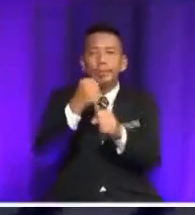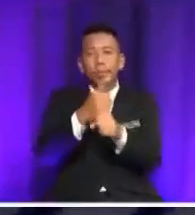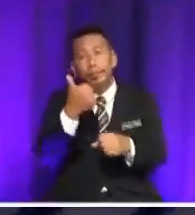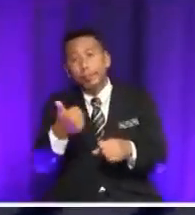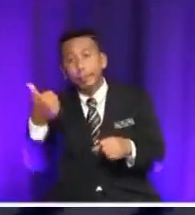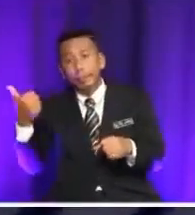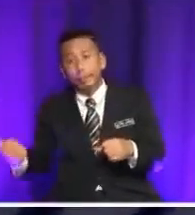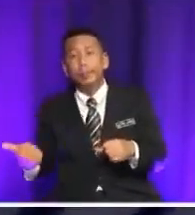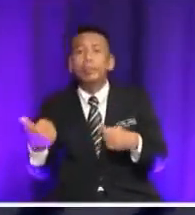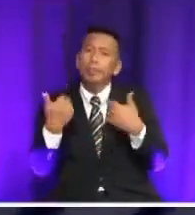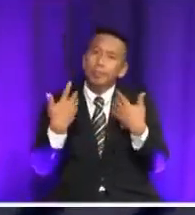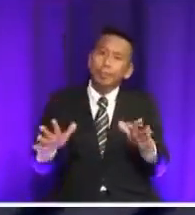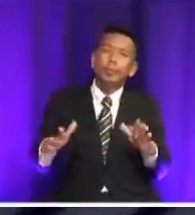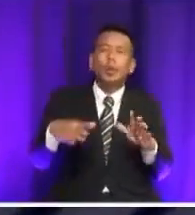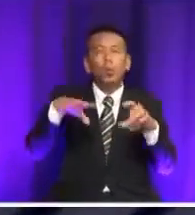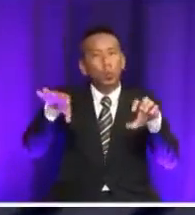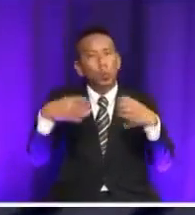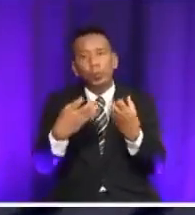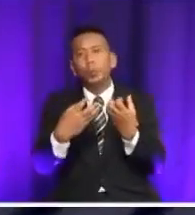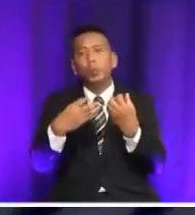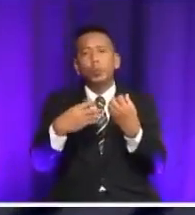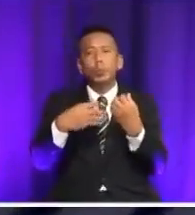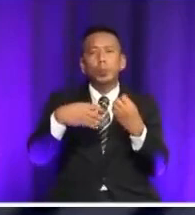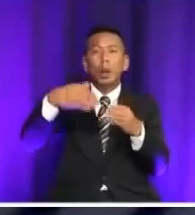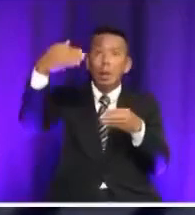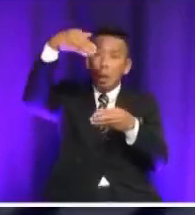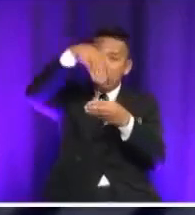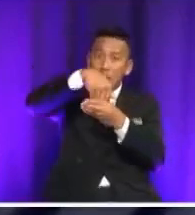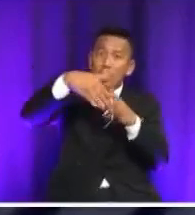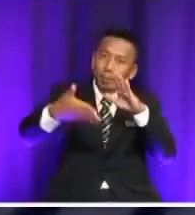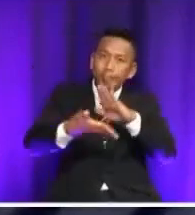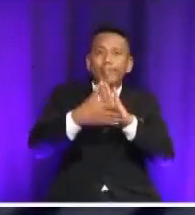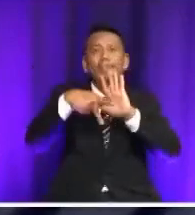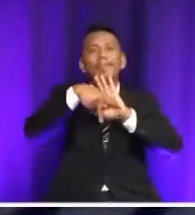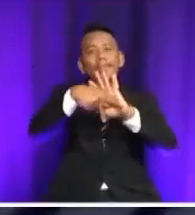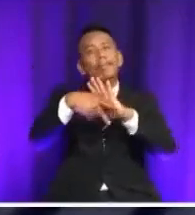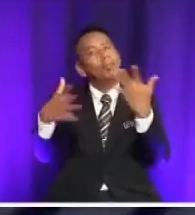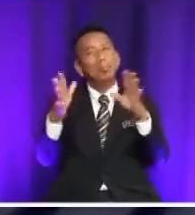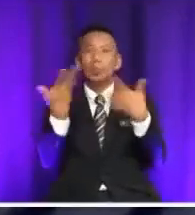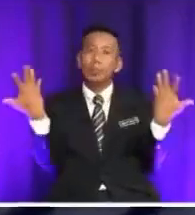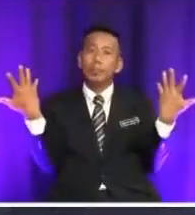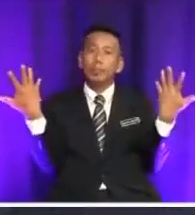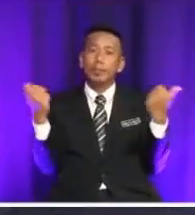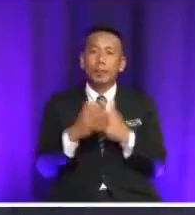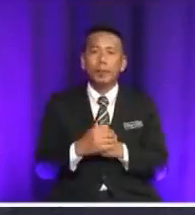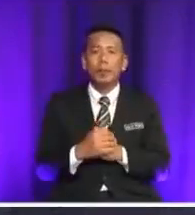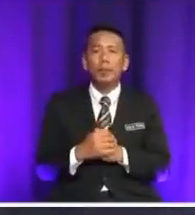kita sudah buat panel kan ya Pak veneer tapak pragya jadi ah